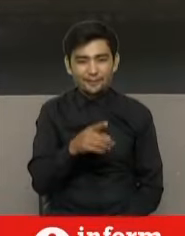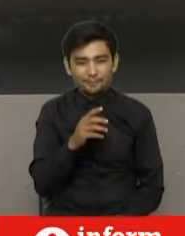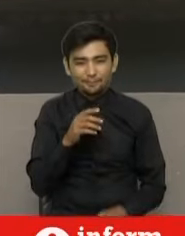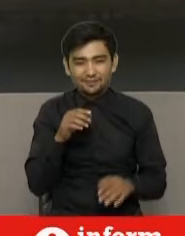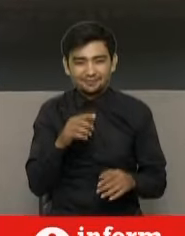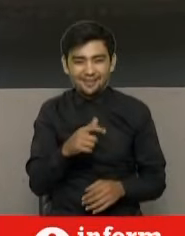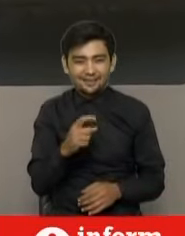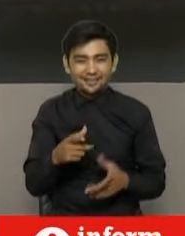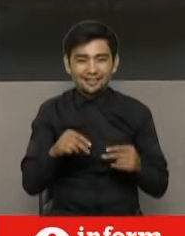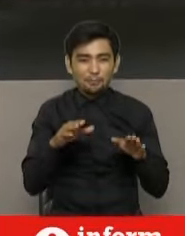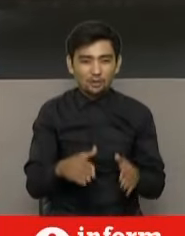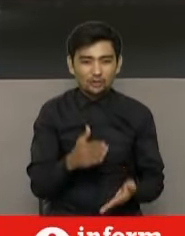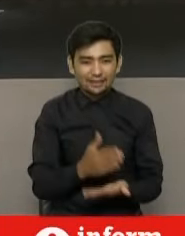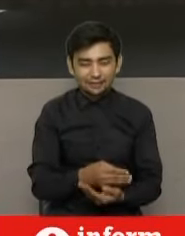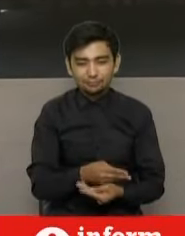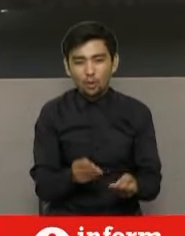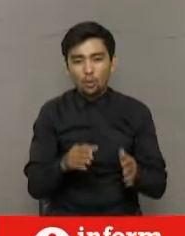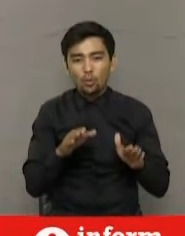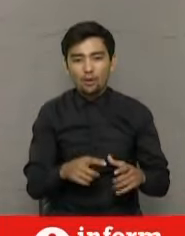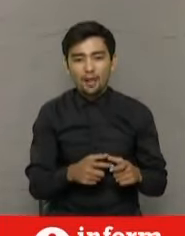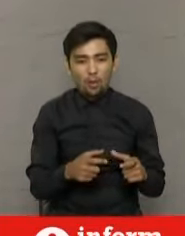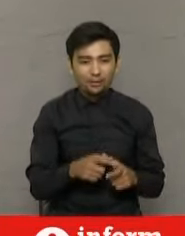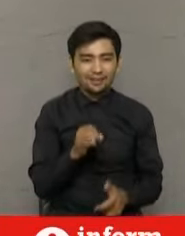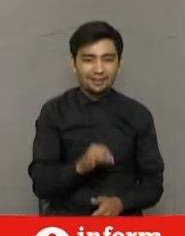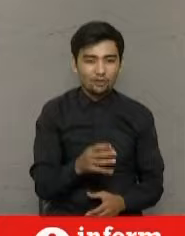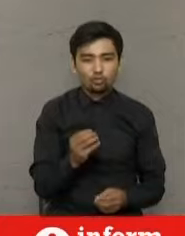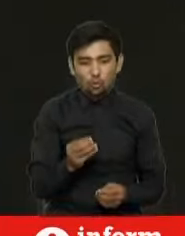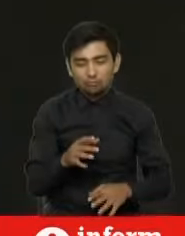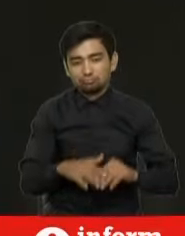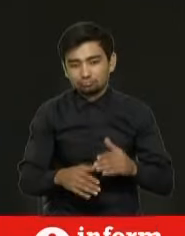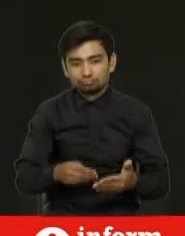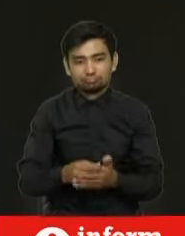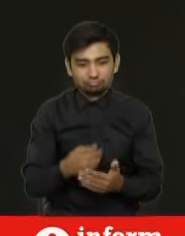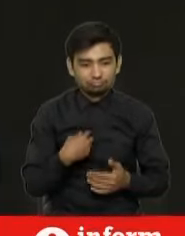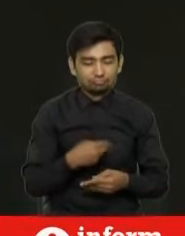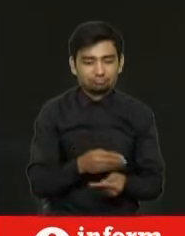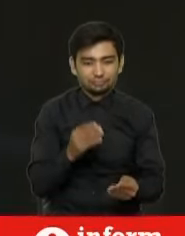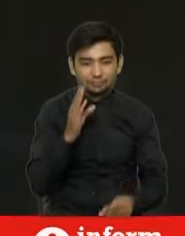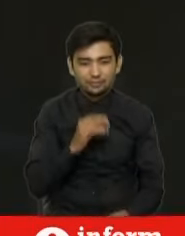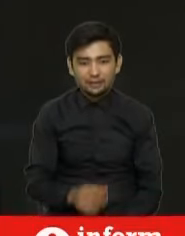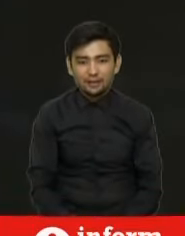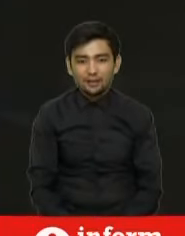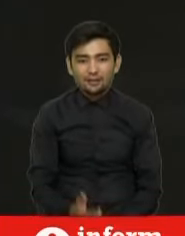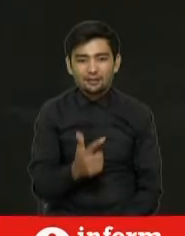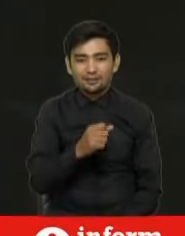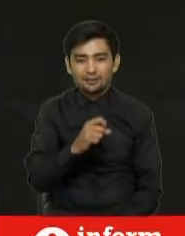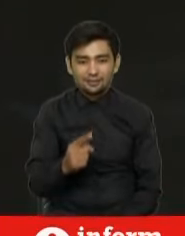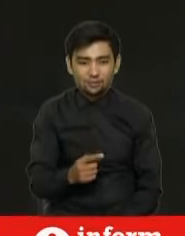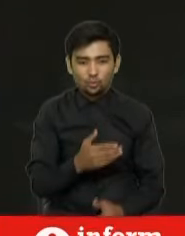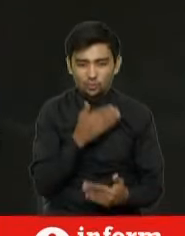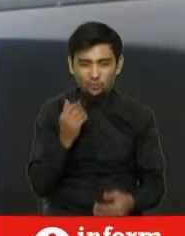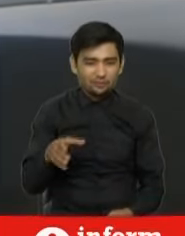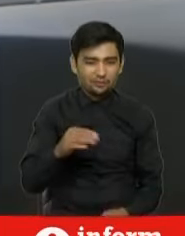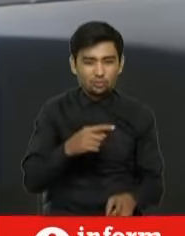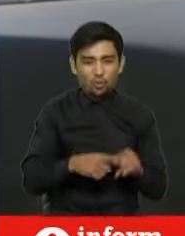из немногих, где газ выдают не только по талонам, но и за наличный расчет. Везде так. Газом нету. Мало